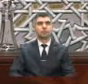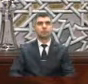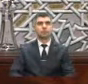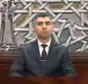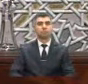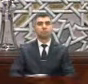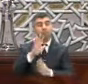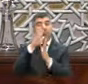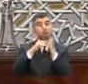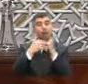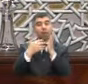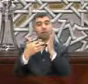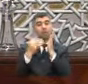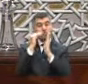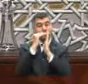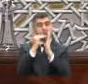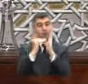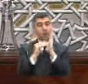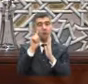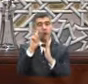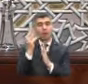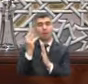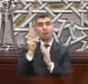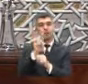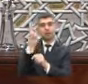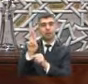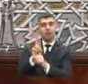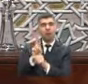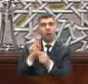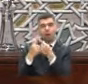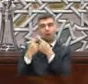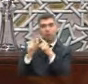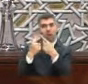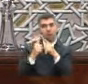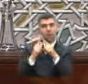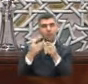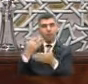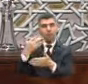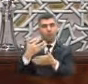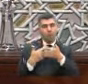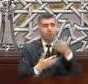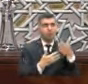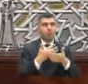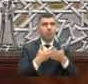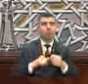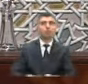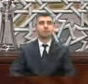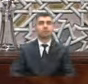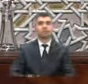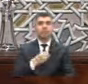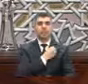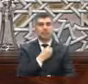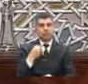ويتضمن جدول الأعمال اليوم 31 سؤالا شفهيا موزعا على القطاعات التالية: